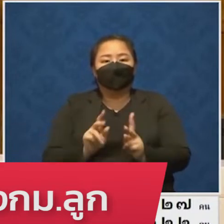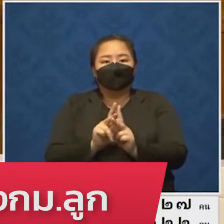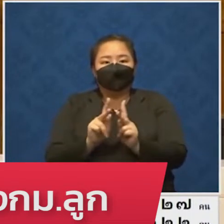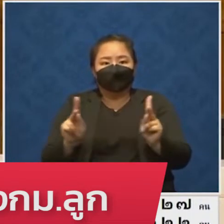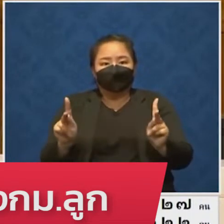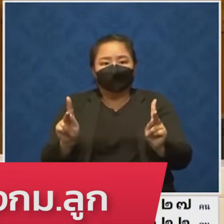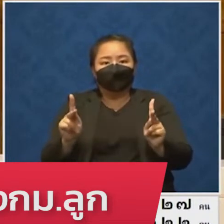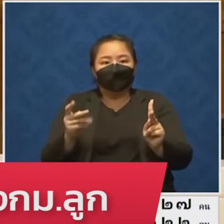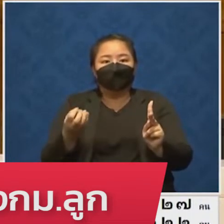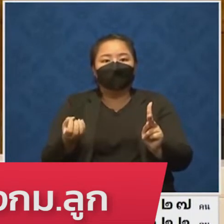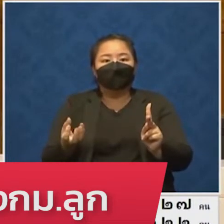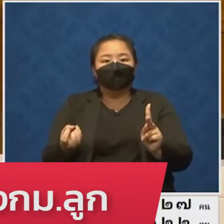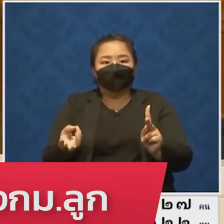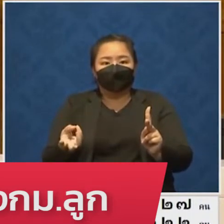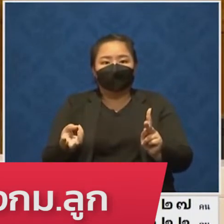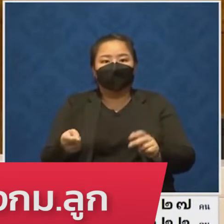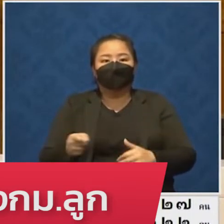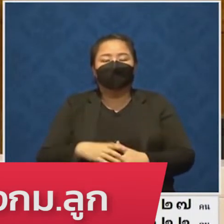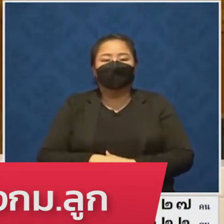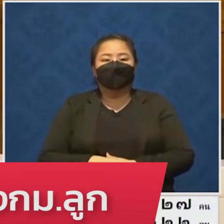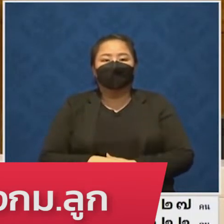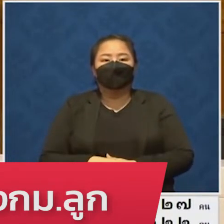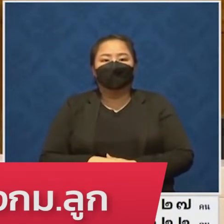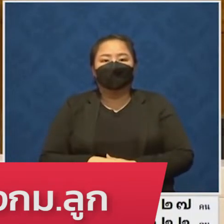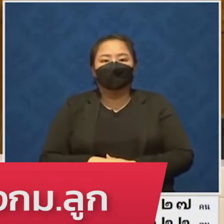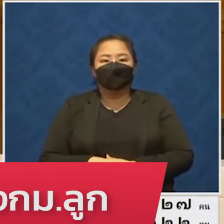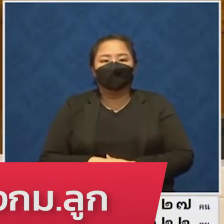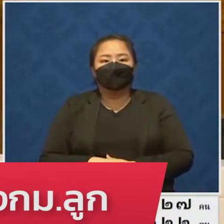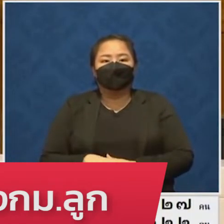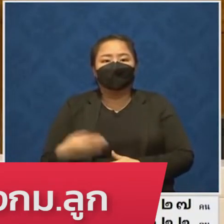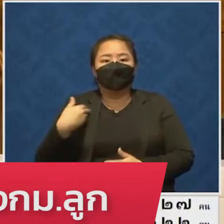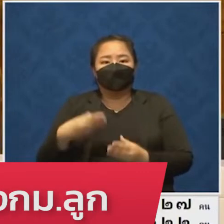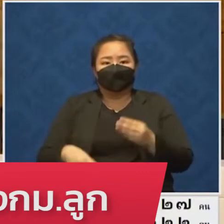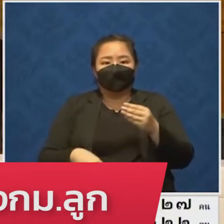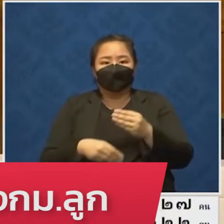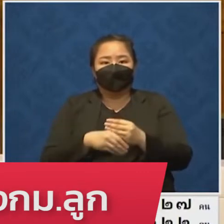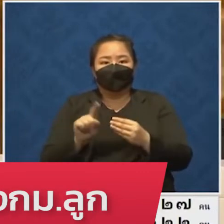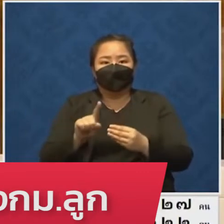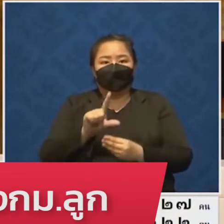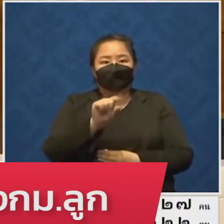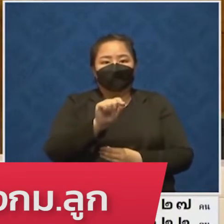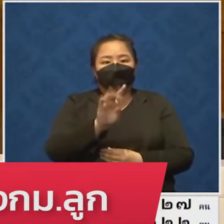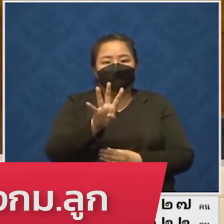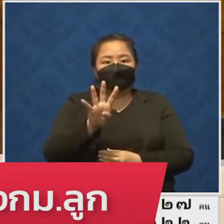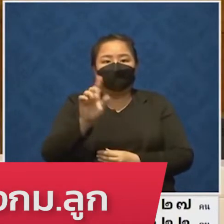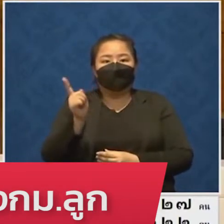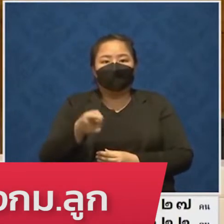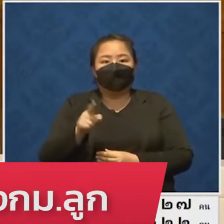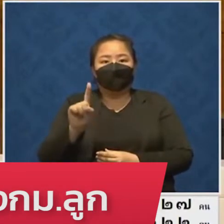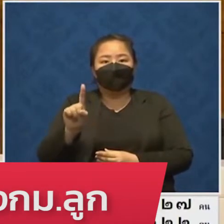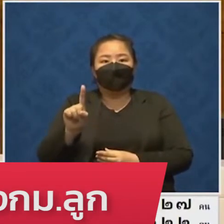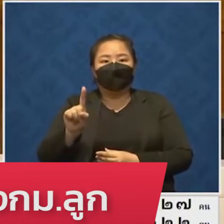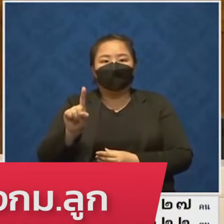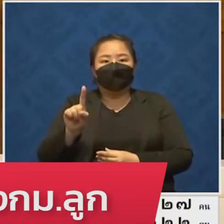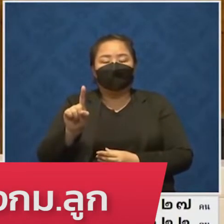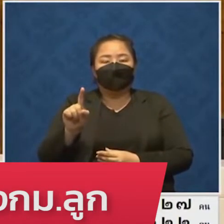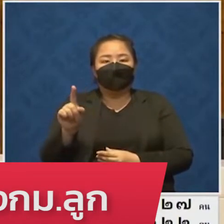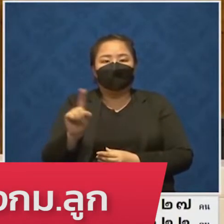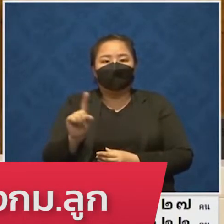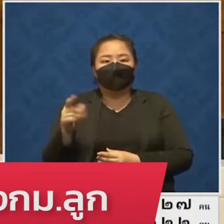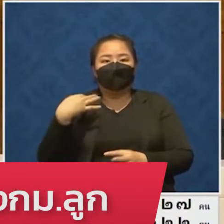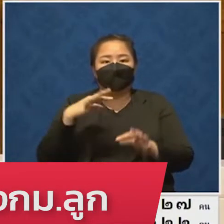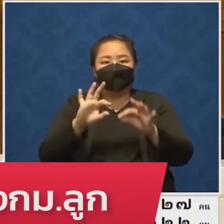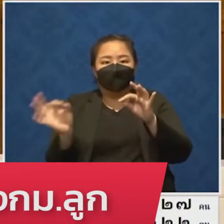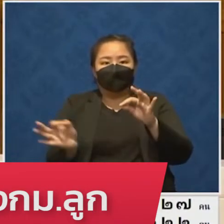สาธิตปิตุเตชะค่ะซึ่งเป็นประธานกรรมาธิการนะคะลุกขึ้นชี้แจงหลังสมาชิกถกเถียงกันโดยยืนยันกรรมาธิการทำหน้าที่อย่างเต็ม